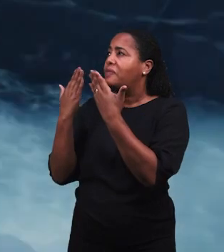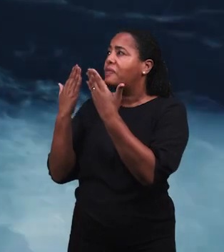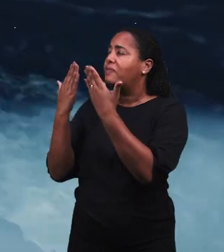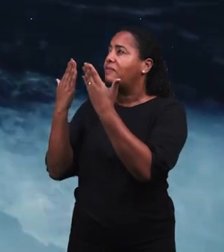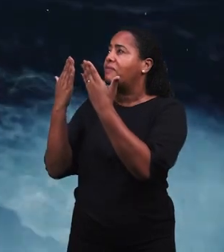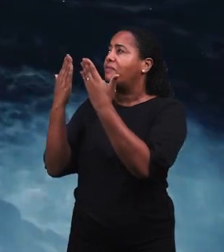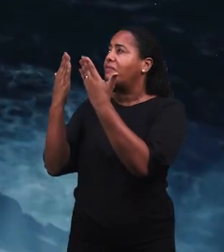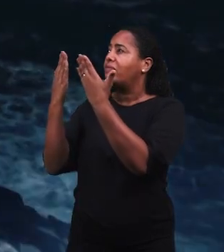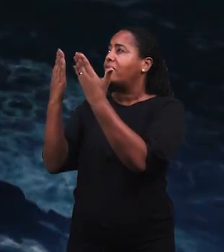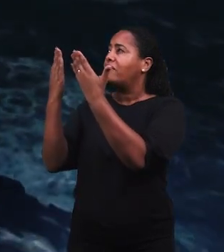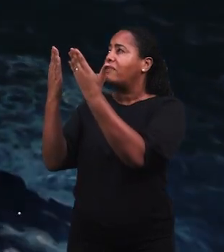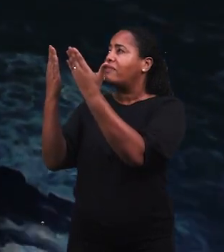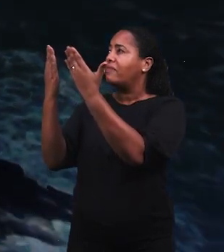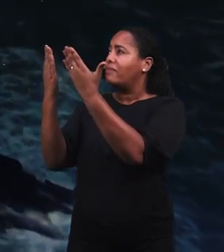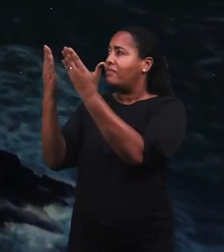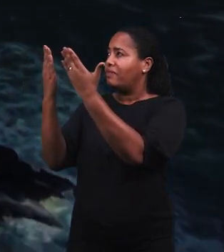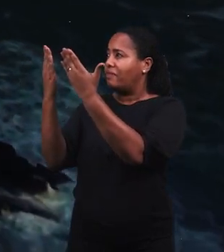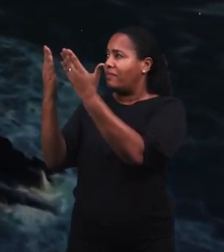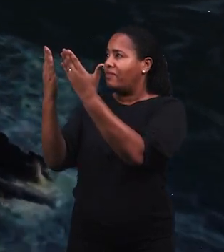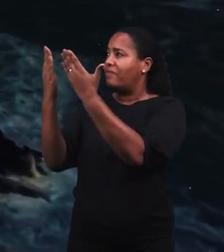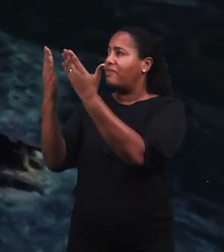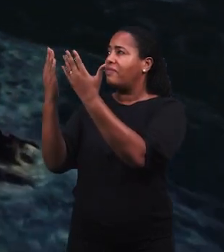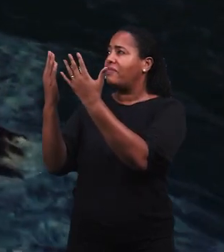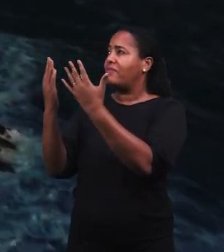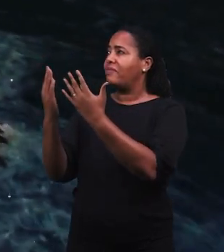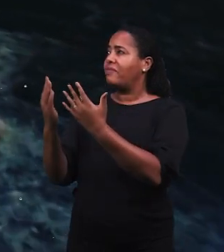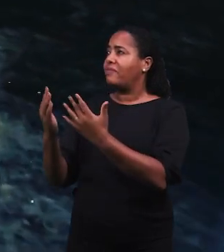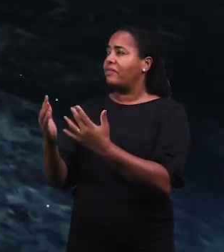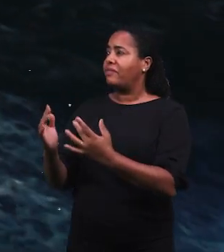Спаситель, к Тебе я прихожу.